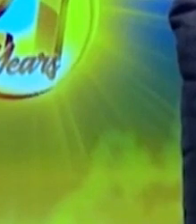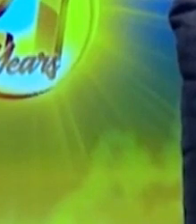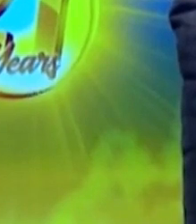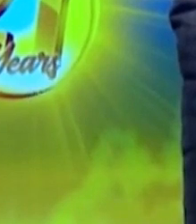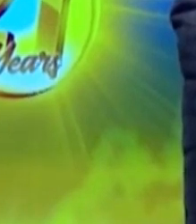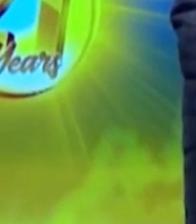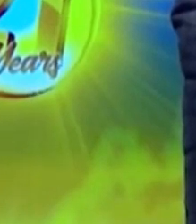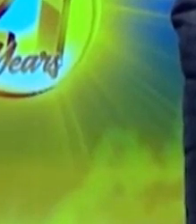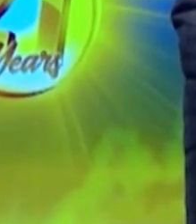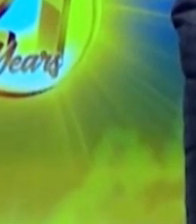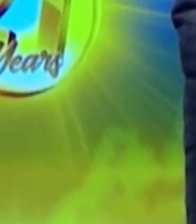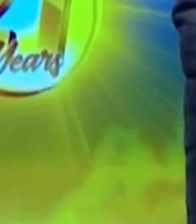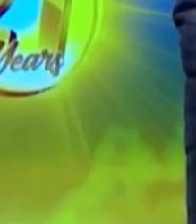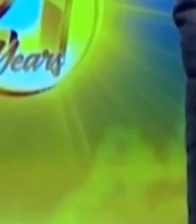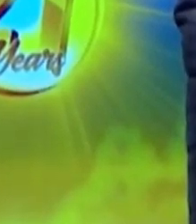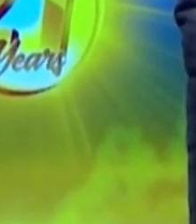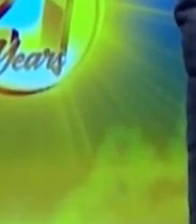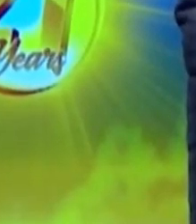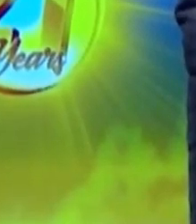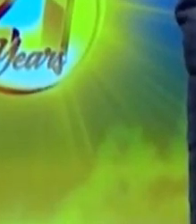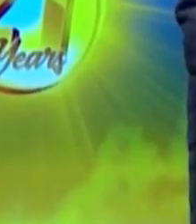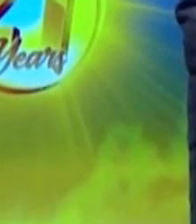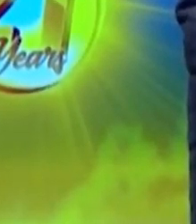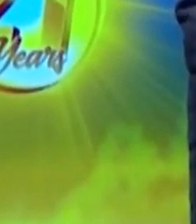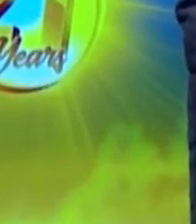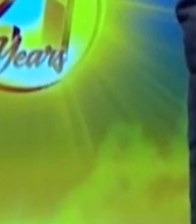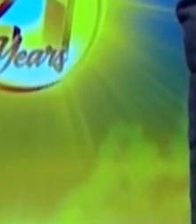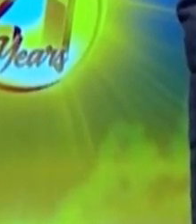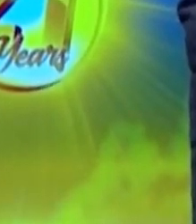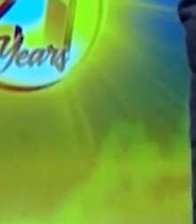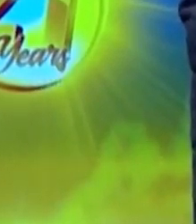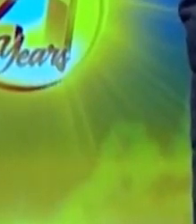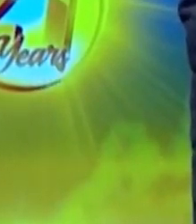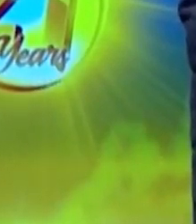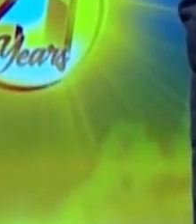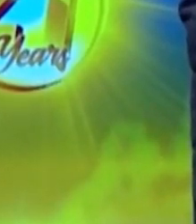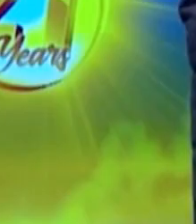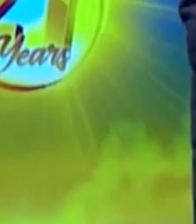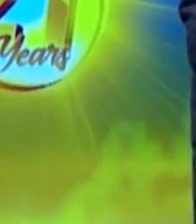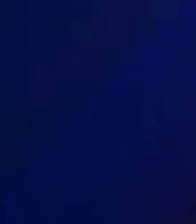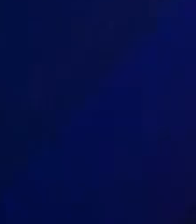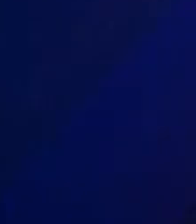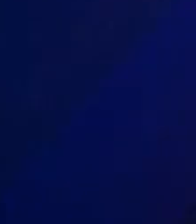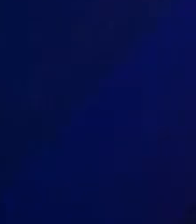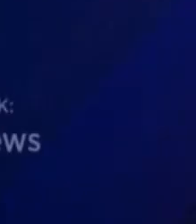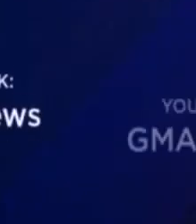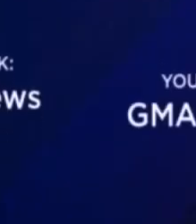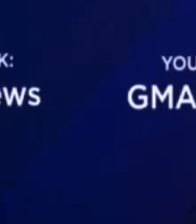masubaybayan sa GMA Pinoy TV at www.gmanews.tv.